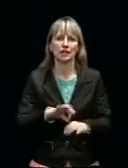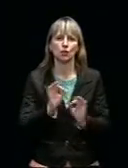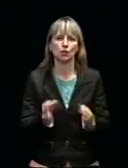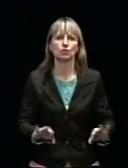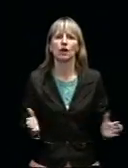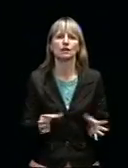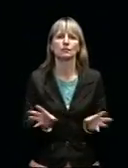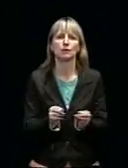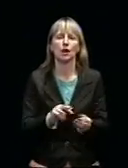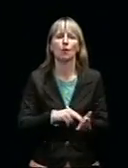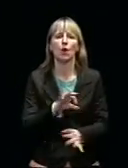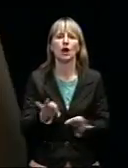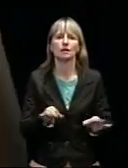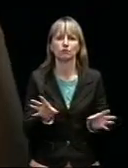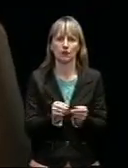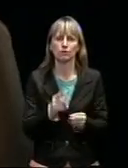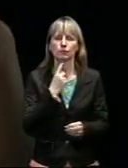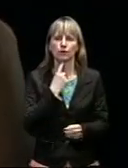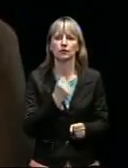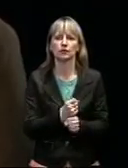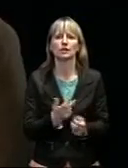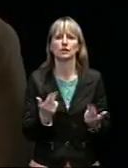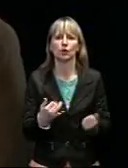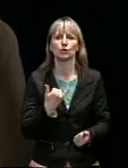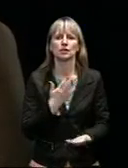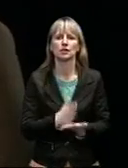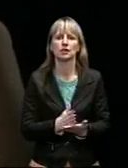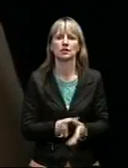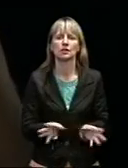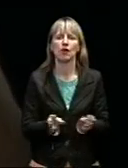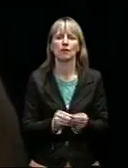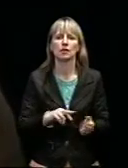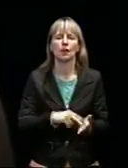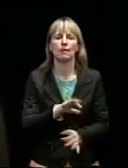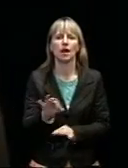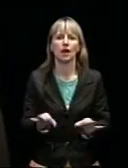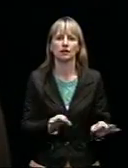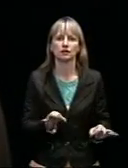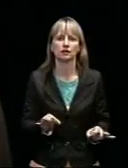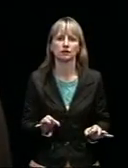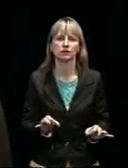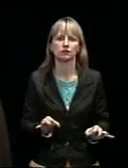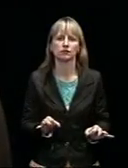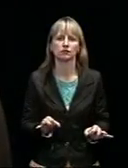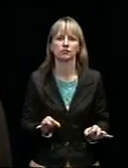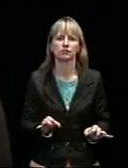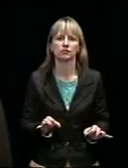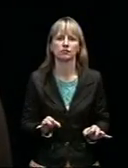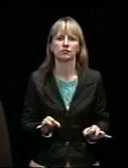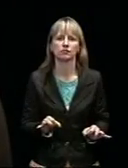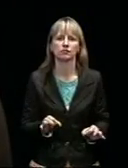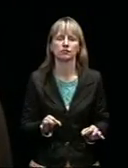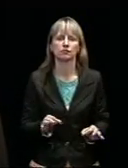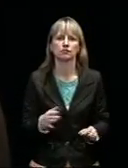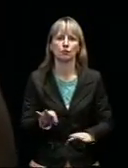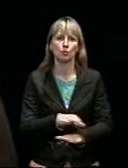ним пробували робити? Да, у нас є совместний проєкт. У мене Славік грає не тільки